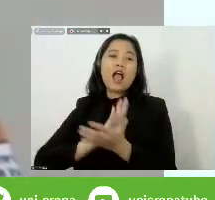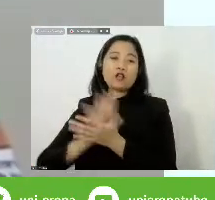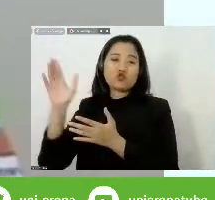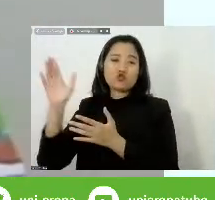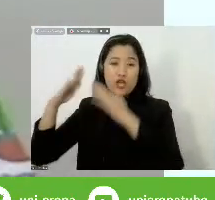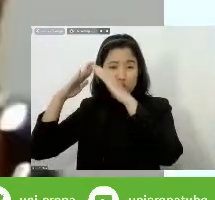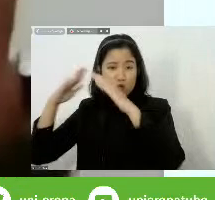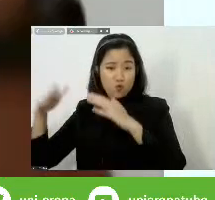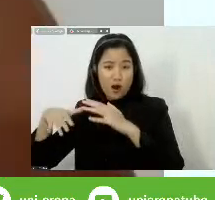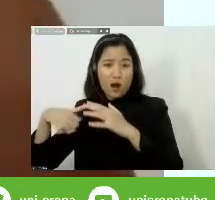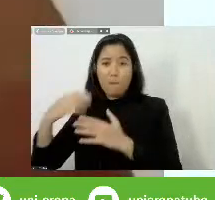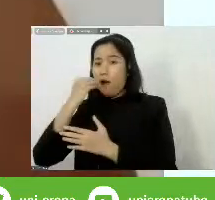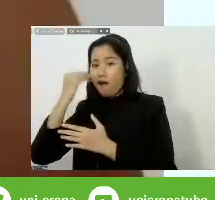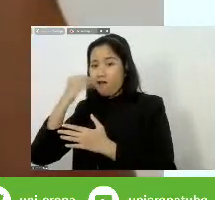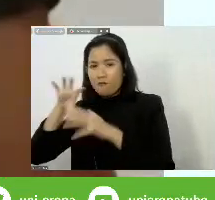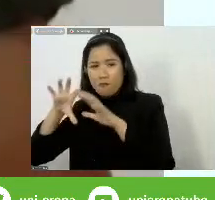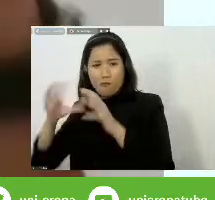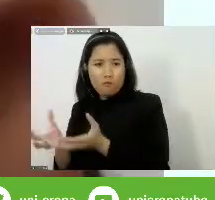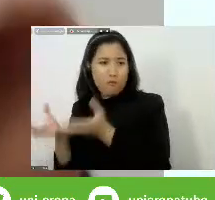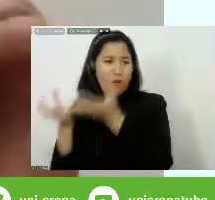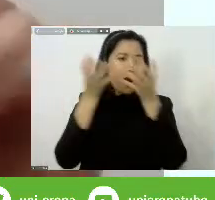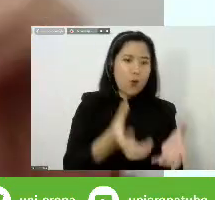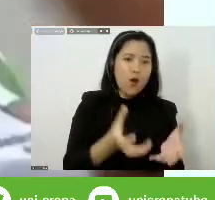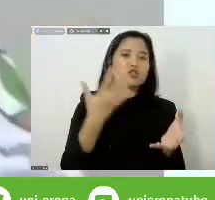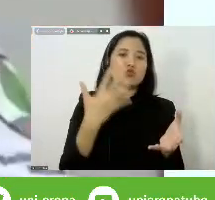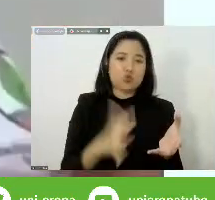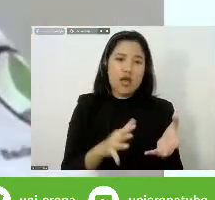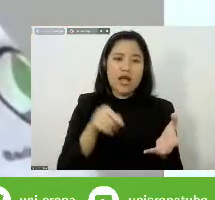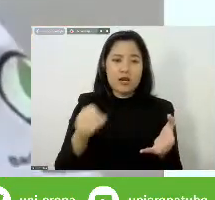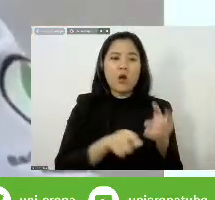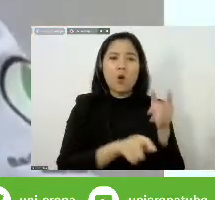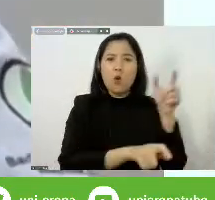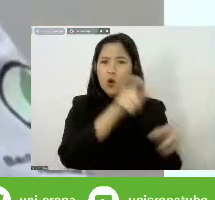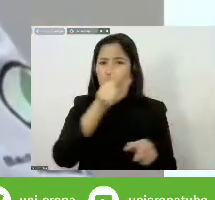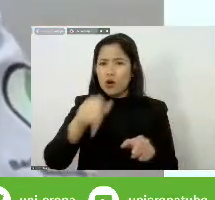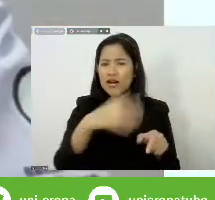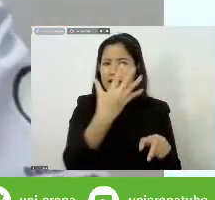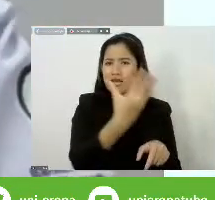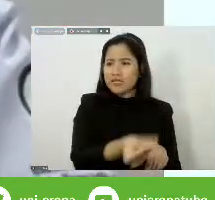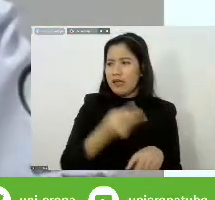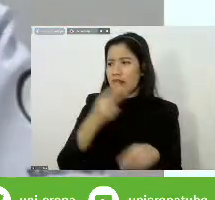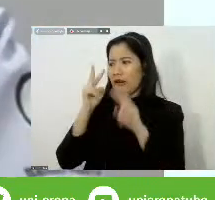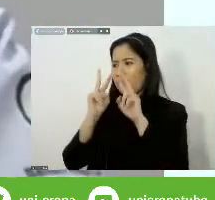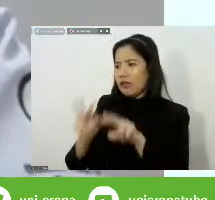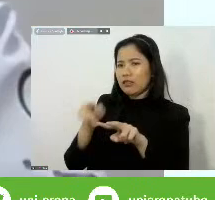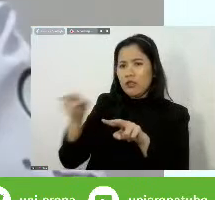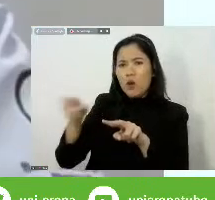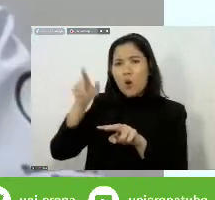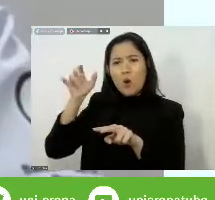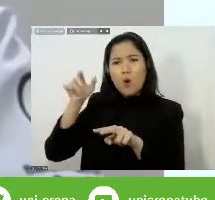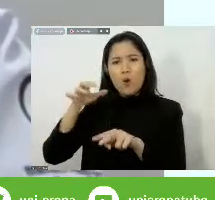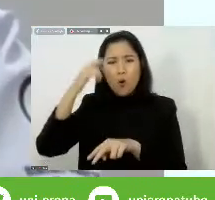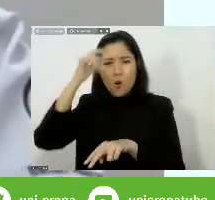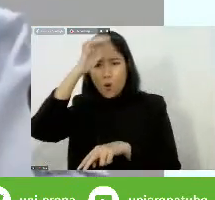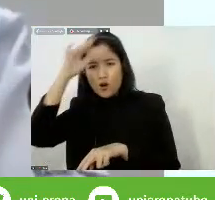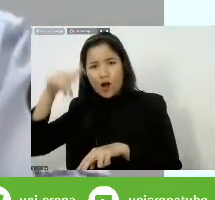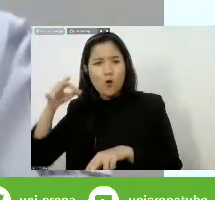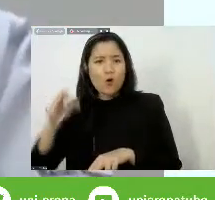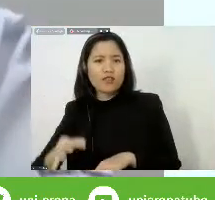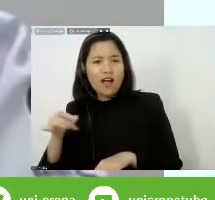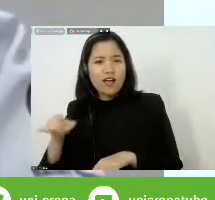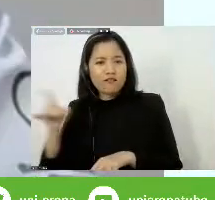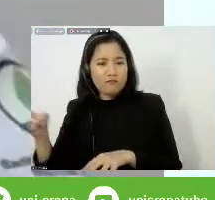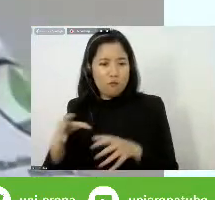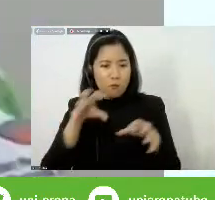rumah nah ini semua orang-orang desa senang melihat orang kota demikian perhatiannya anak-anak muda